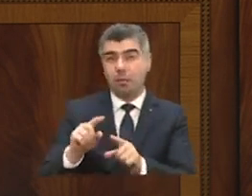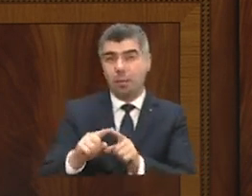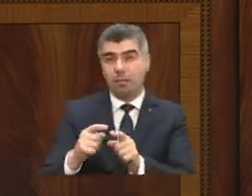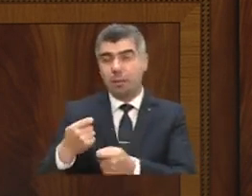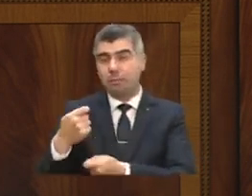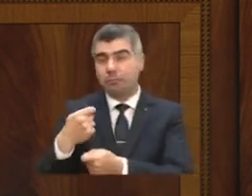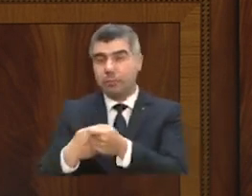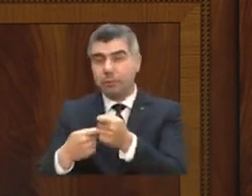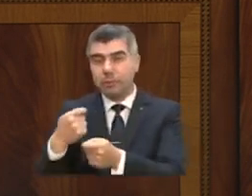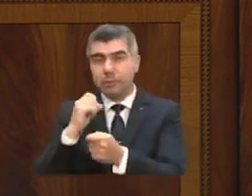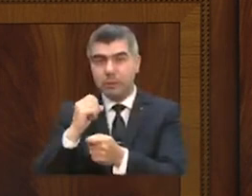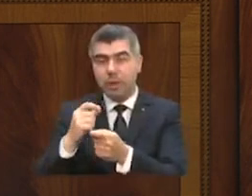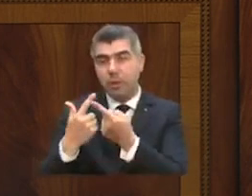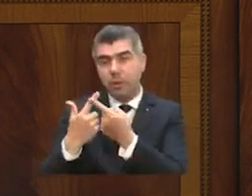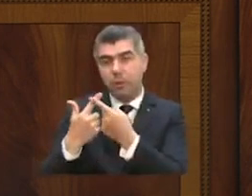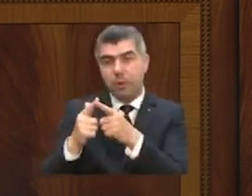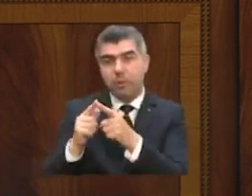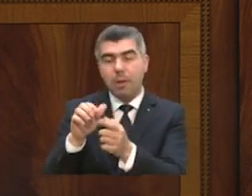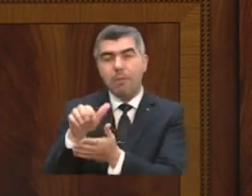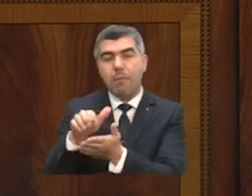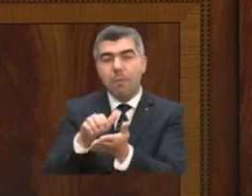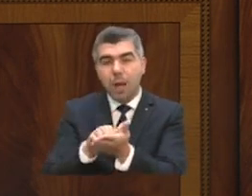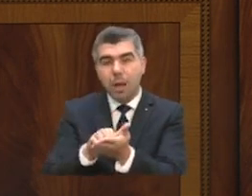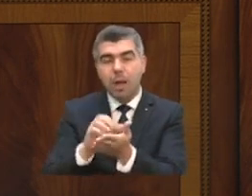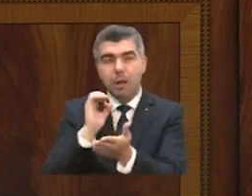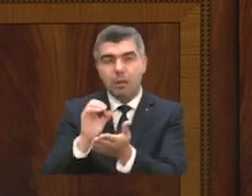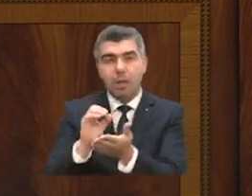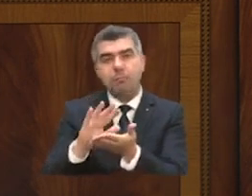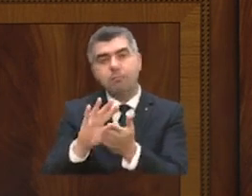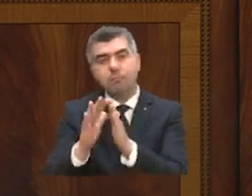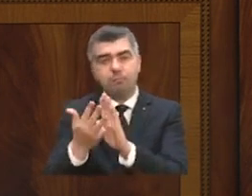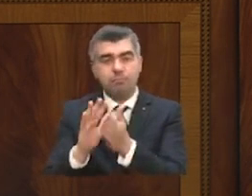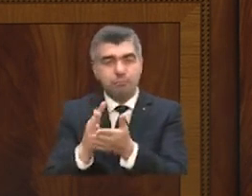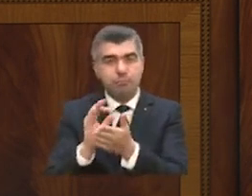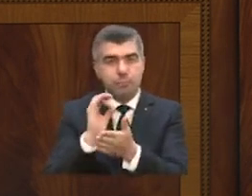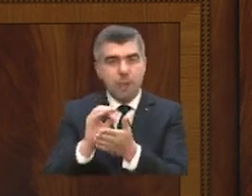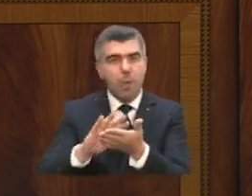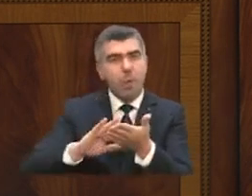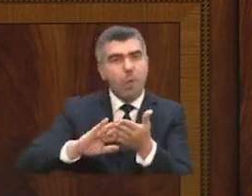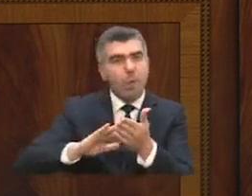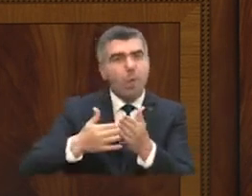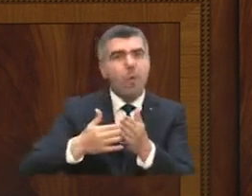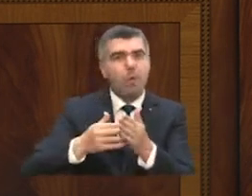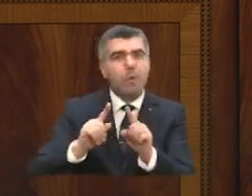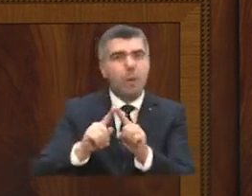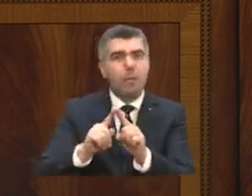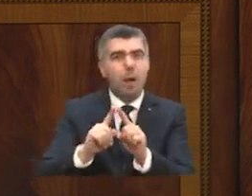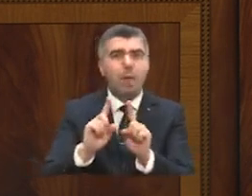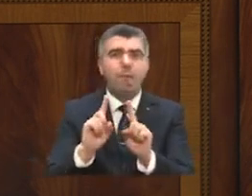عرفتها القطاعات الغير فلاحية، حيث استعادت معظم الأنشطة